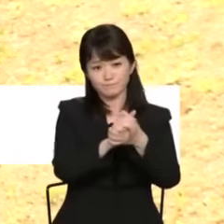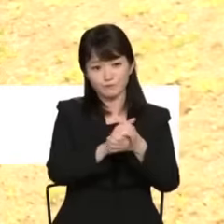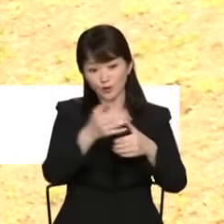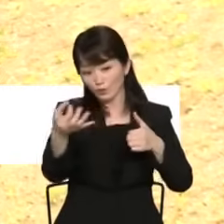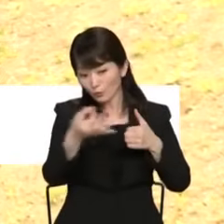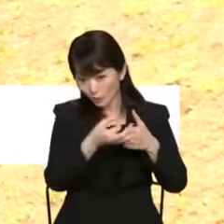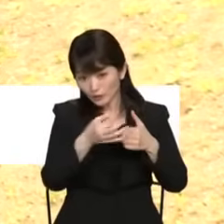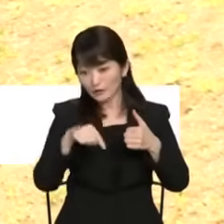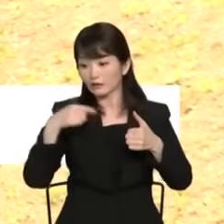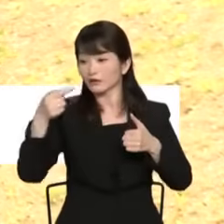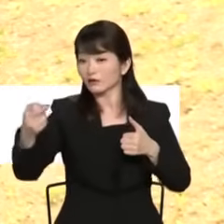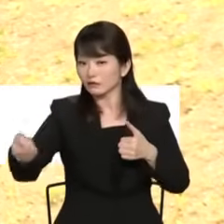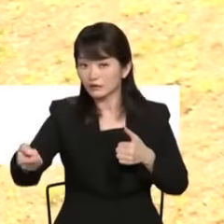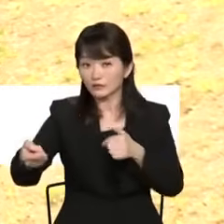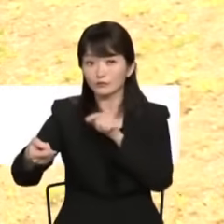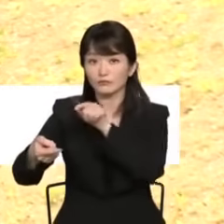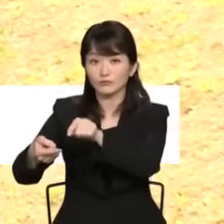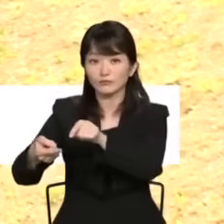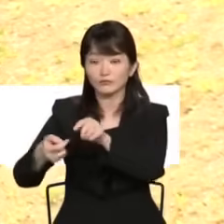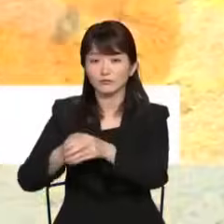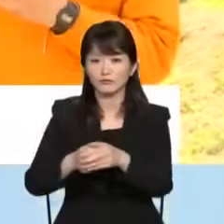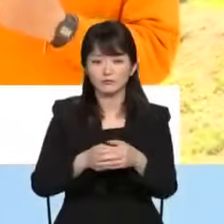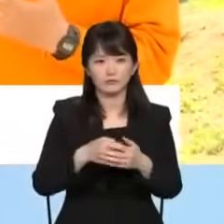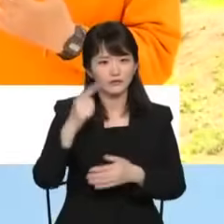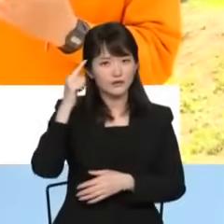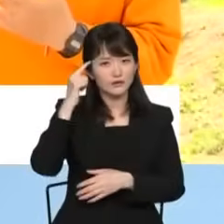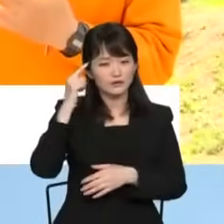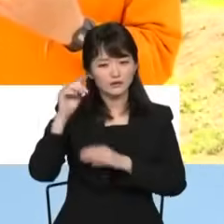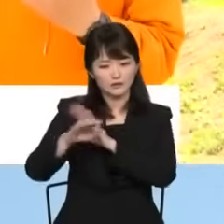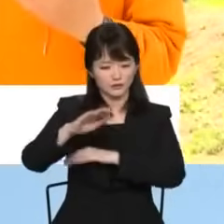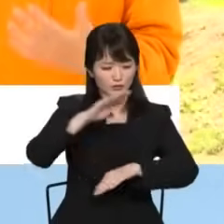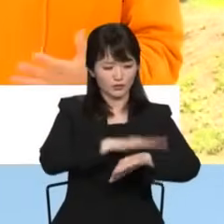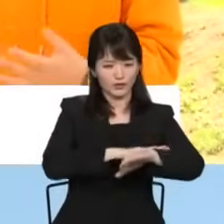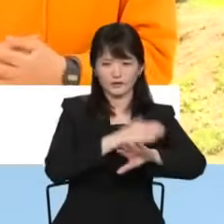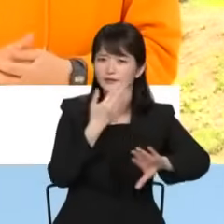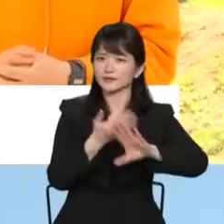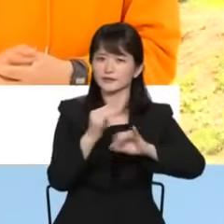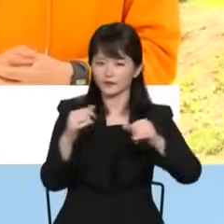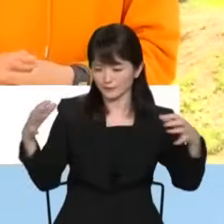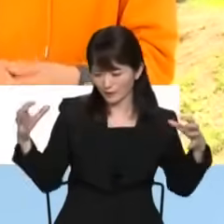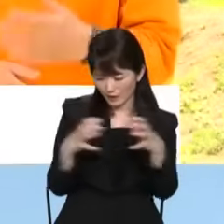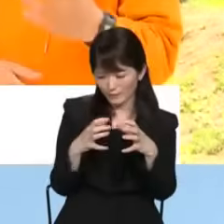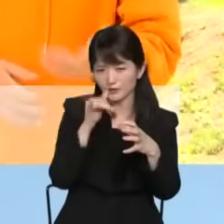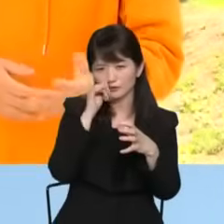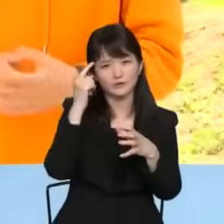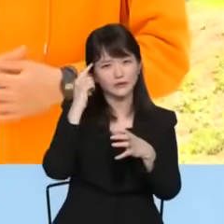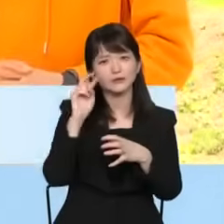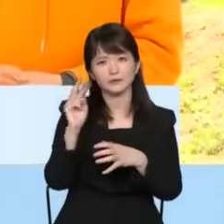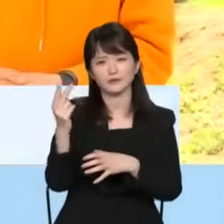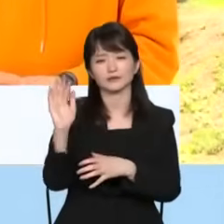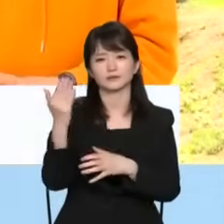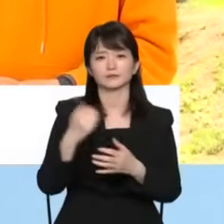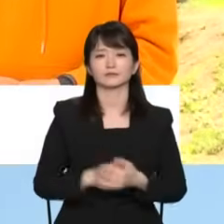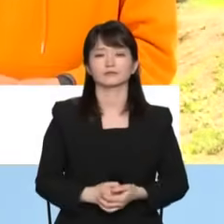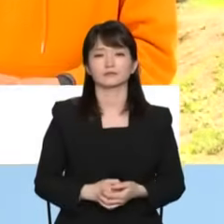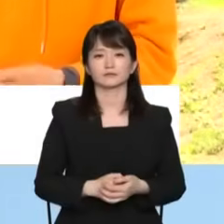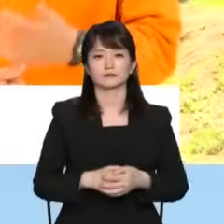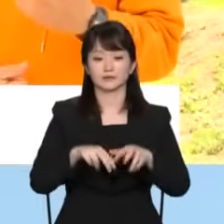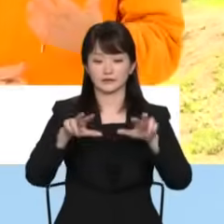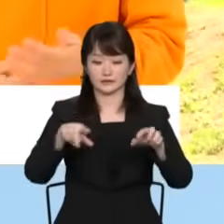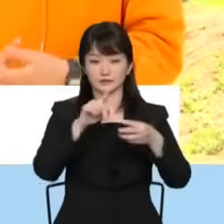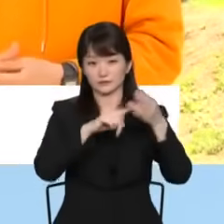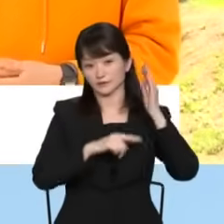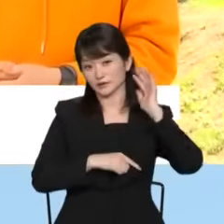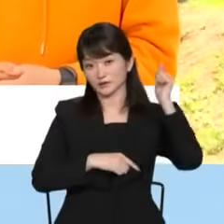단계를 국민들이 아 그러면 좀 진영이 다른 사람과도 화합할 수 있겠구나라는 인식을 가지게 될 겁니다. 그렇기 때문에 저는 지금 대통령께서